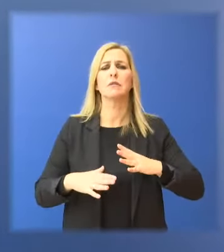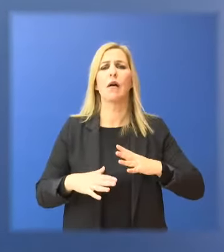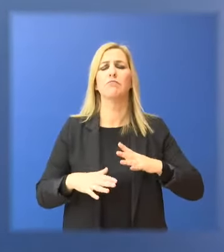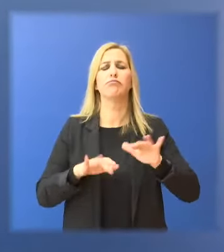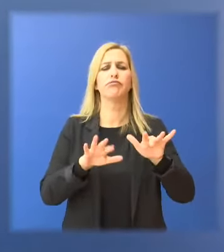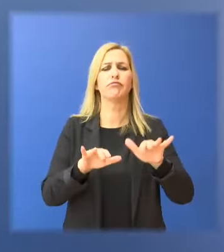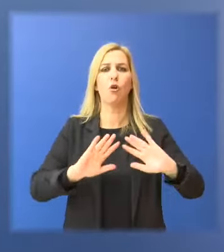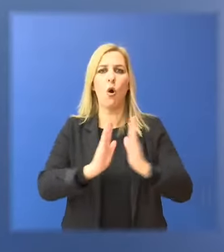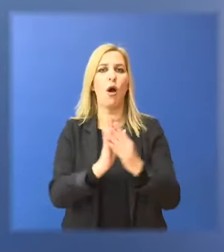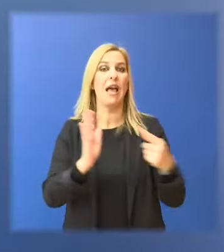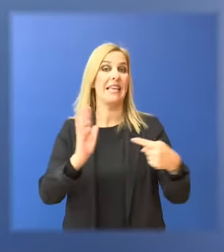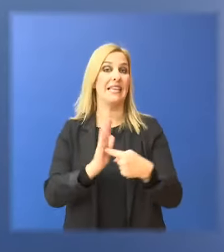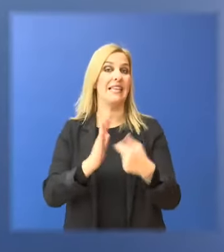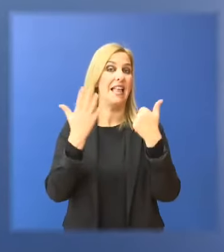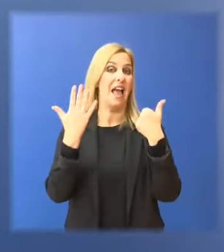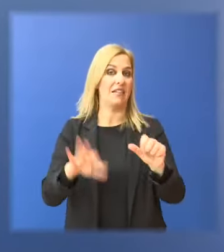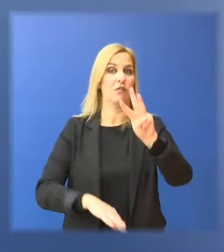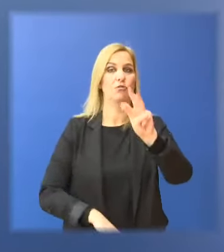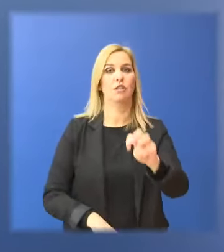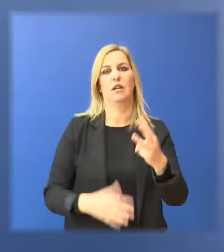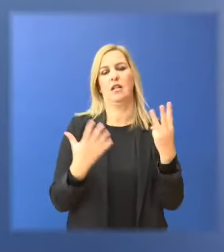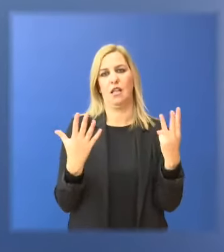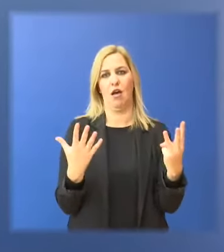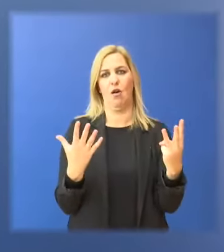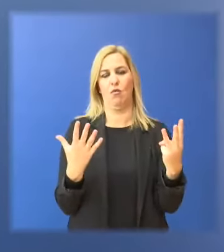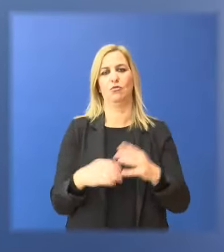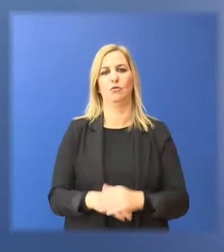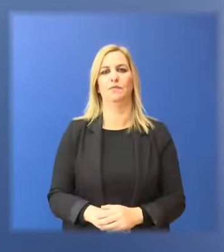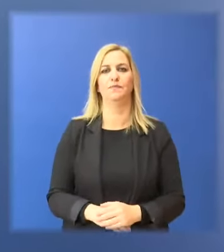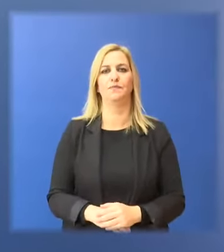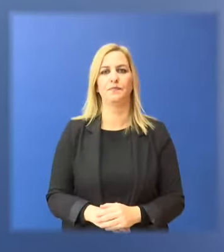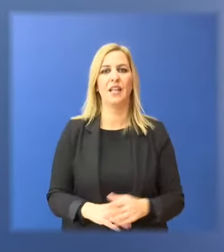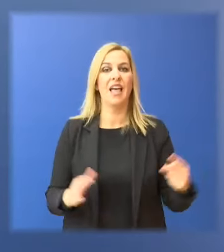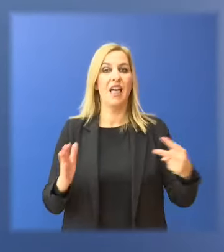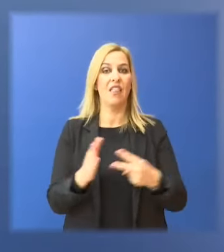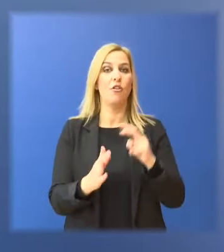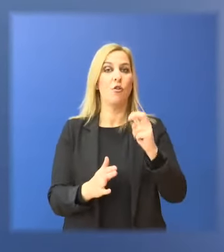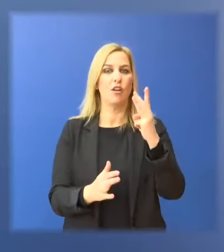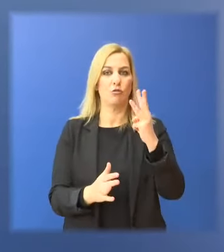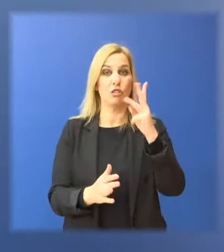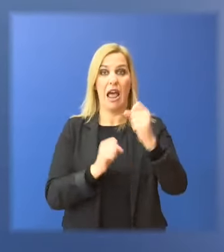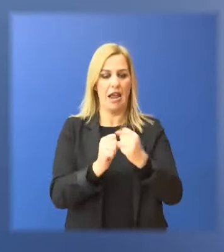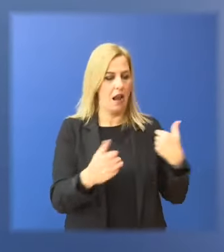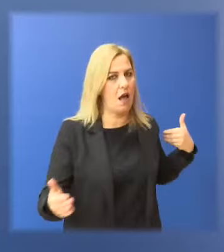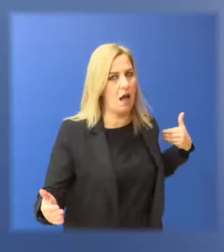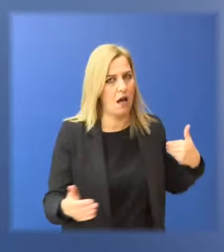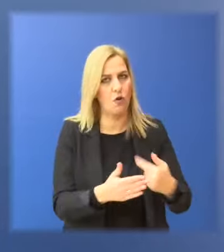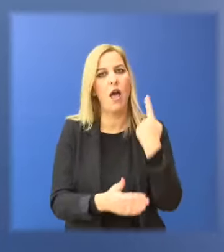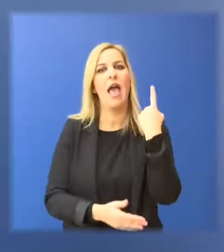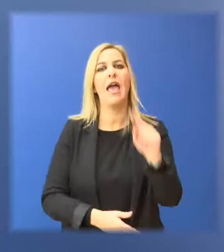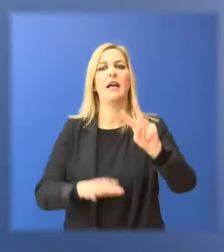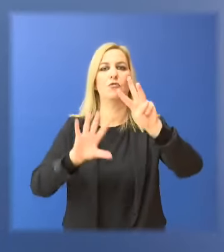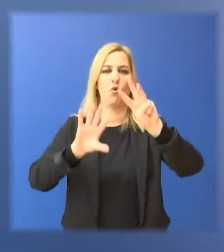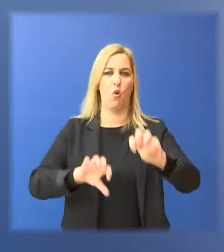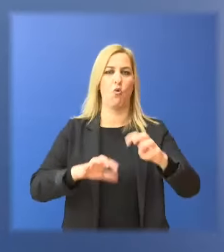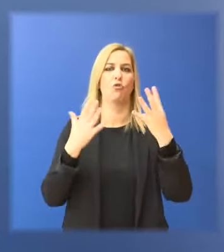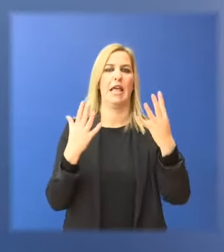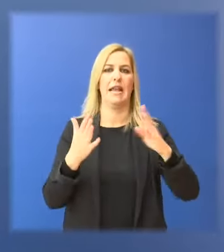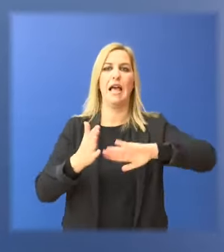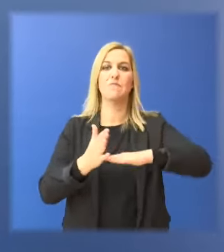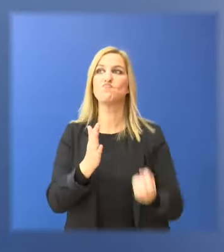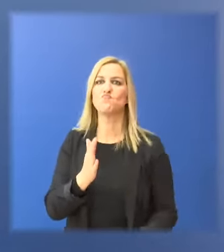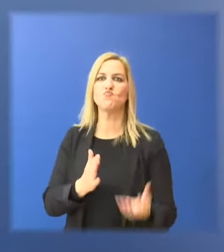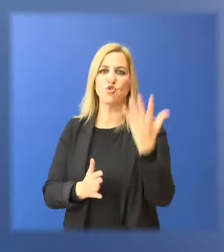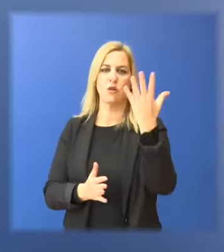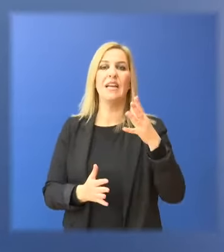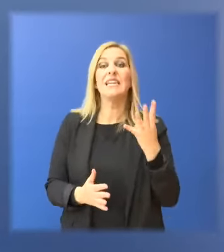τις 1638. Συνολικά, κατά τη διάρκεια του 2023, προσθέθηκαν 189 υπηρεσίες από